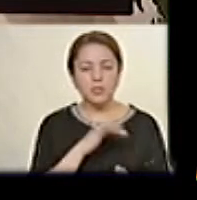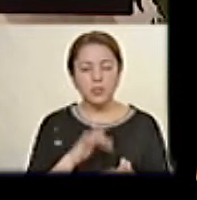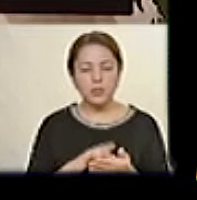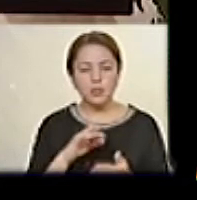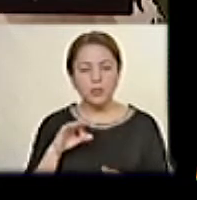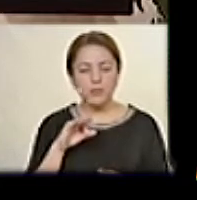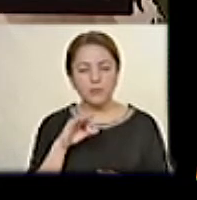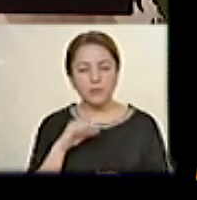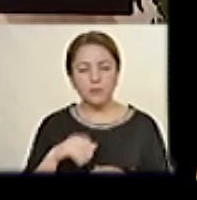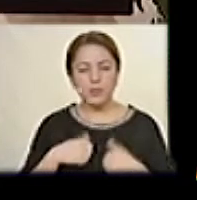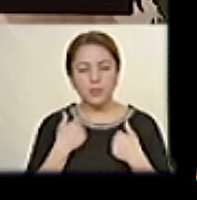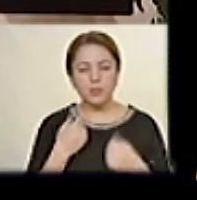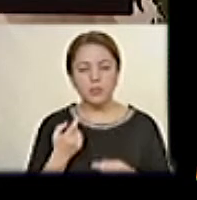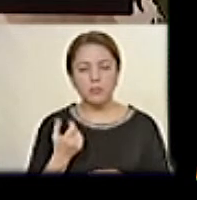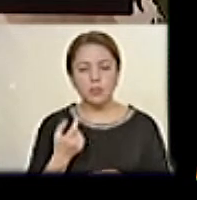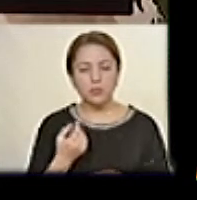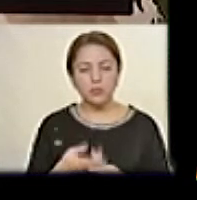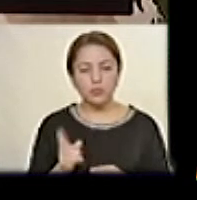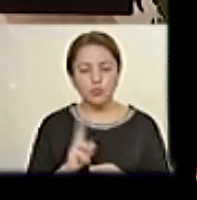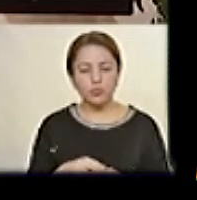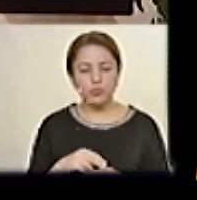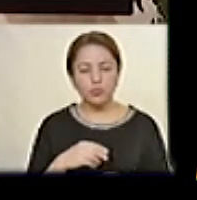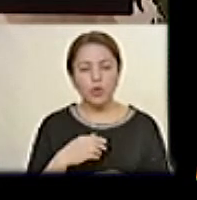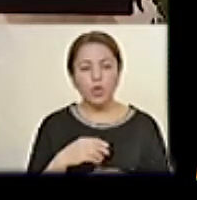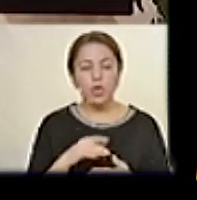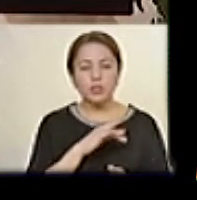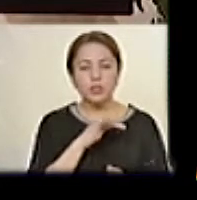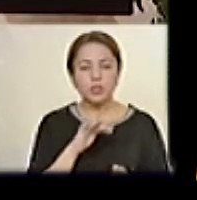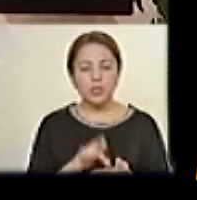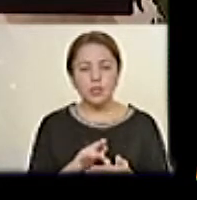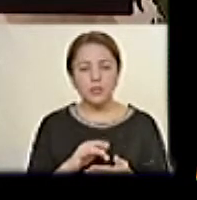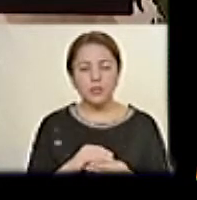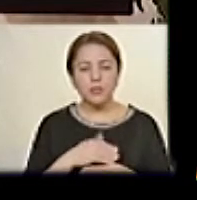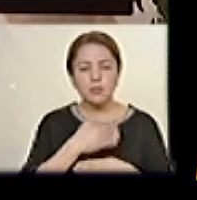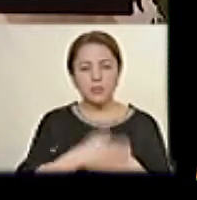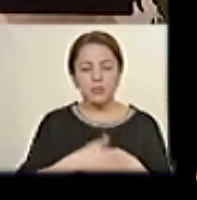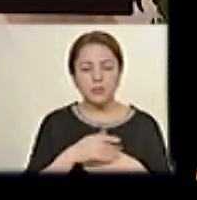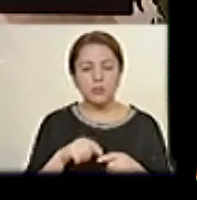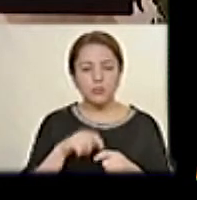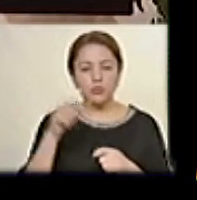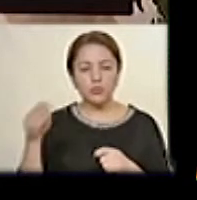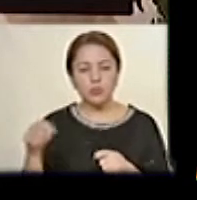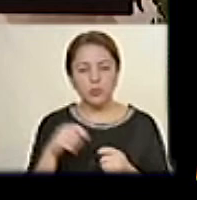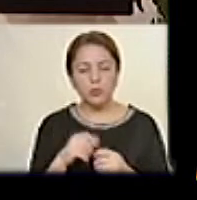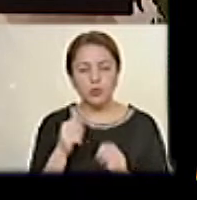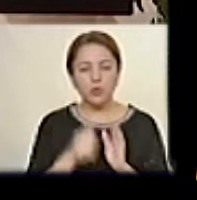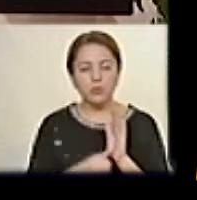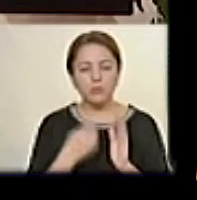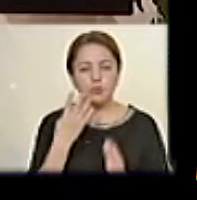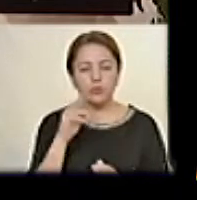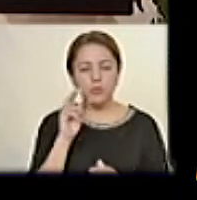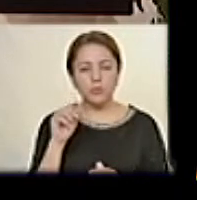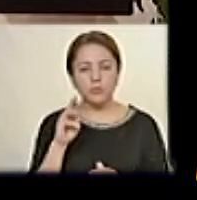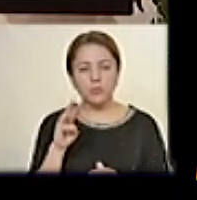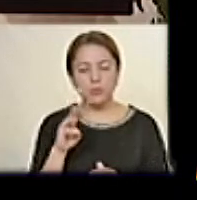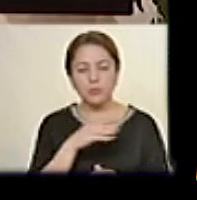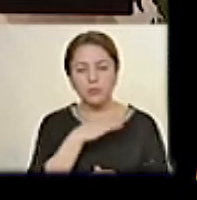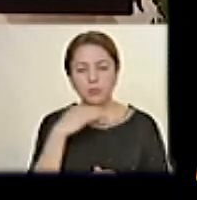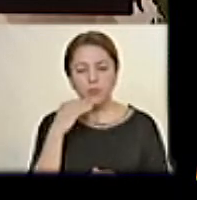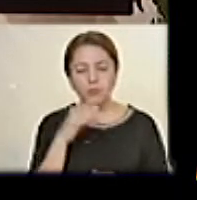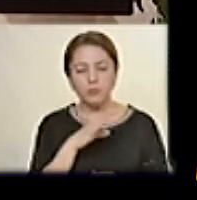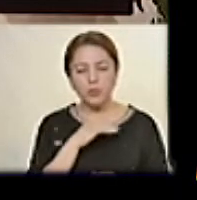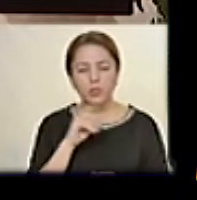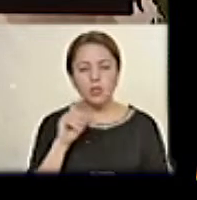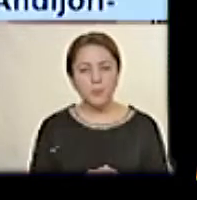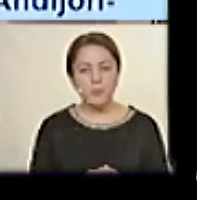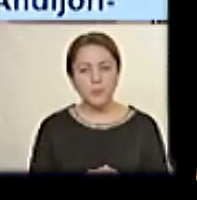kamaytirish maqsadida, demak, shahar tashqarisida uzunligi 64 kilometrdan ortiq bo'lgan halqa yo'li ham